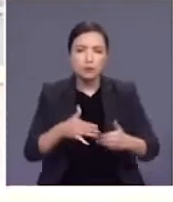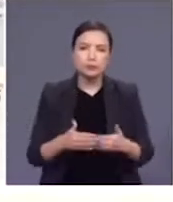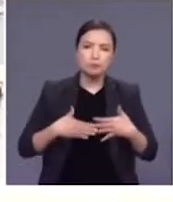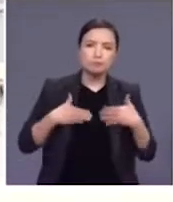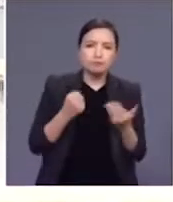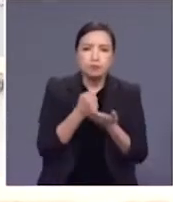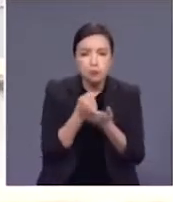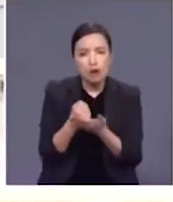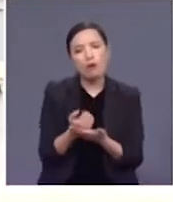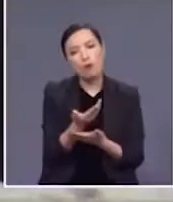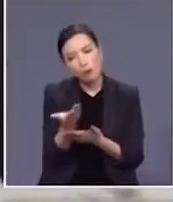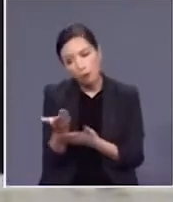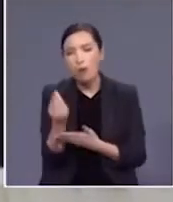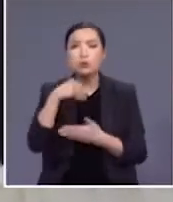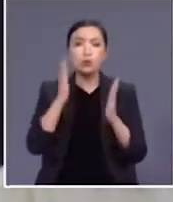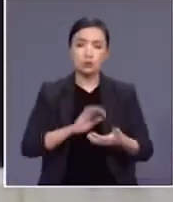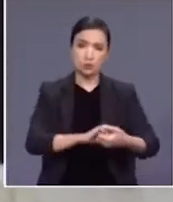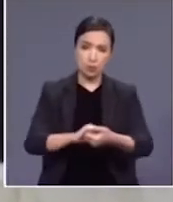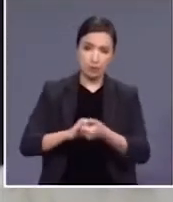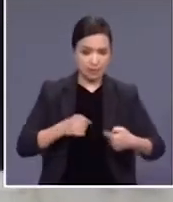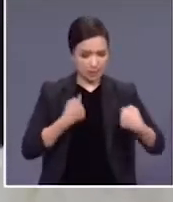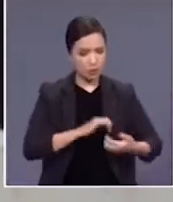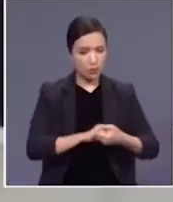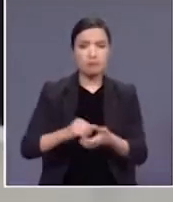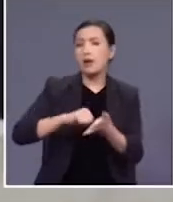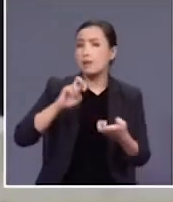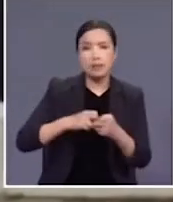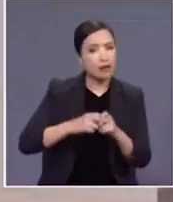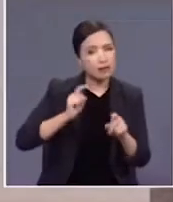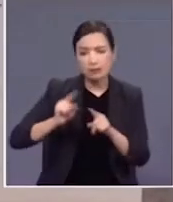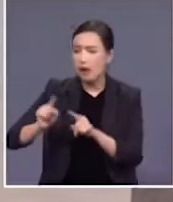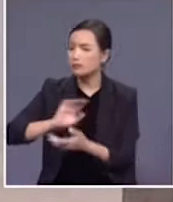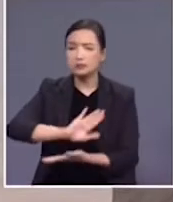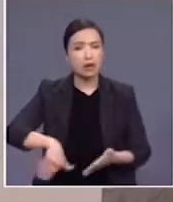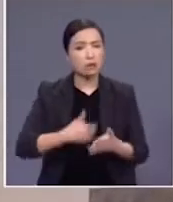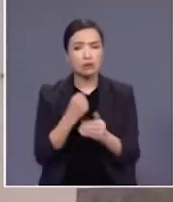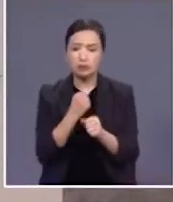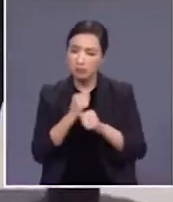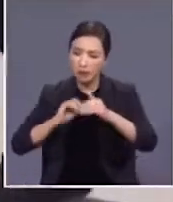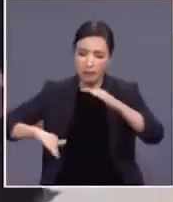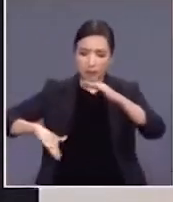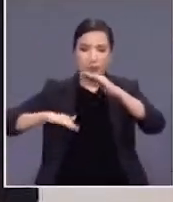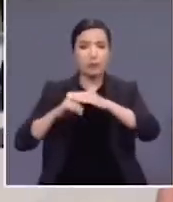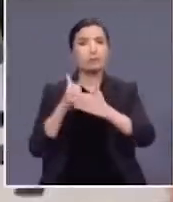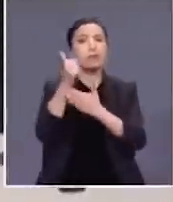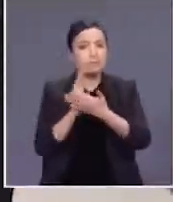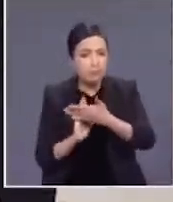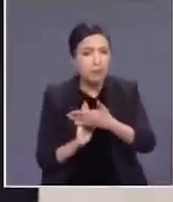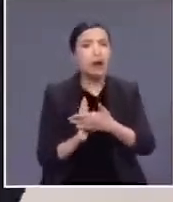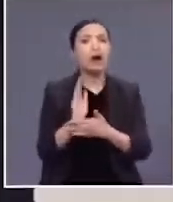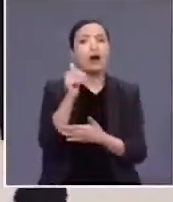แล้วก็อยากจะขอให้ทุกคนร่วมมือร่วมใจกันในการแก้ไขปัญหาทุกๆเรื่องและทุกอย่างให้ประสบผลสำเร็จและผ่านพ้นไปได้ด้วยดีนะ